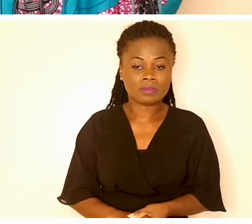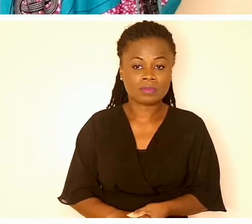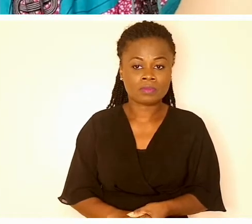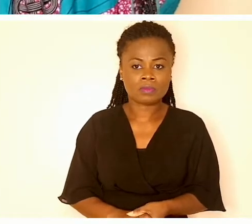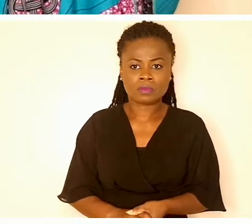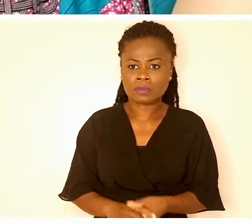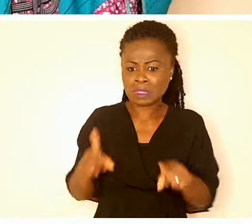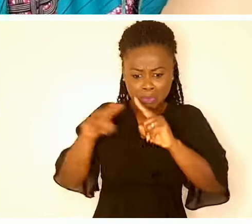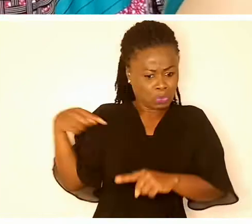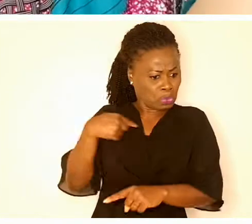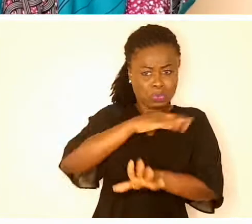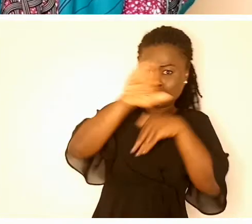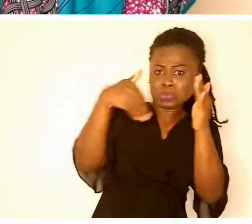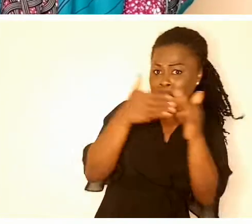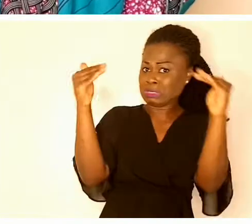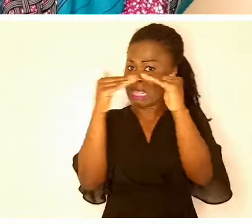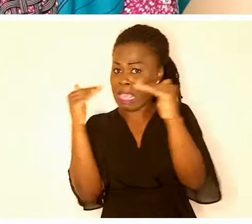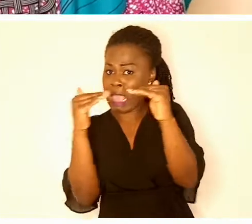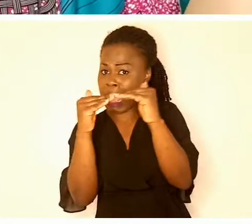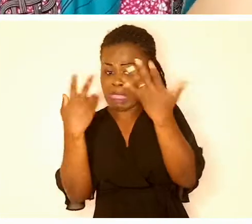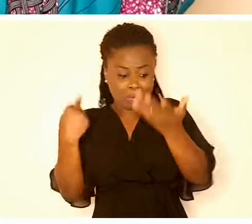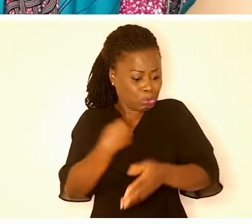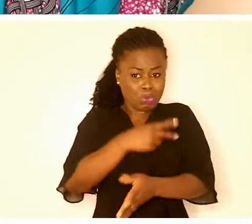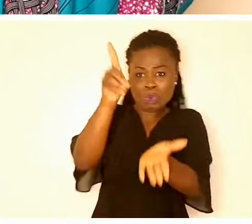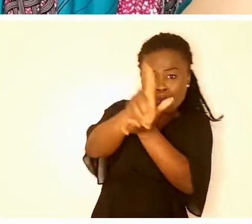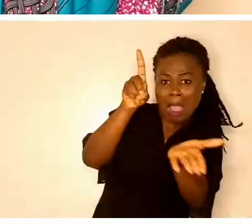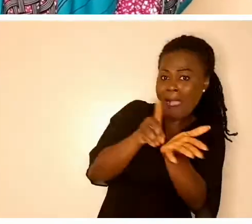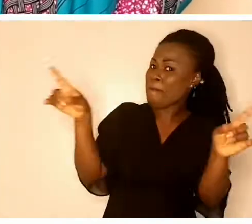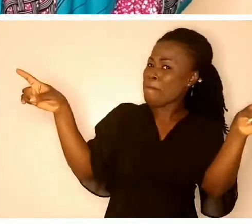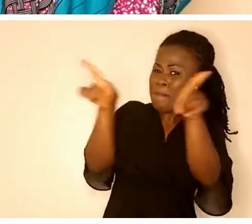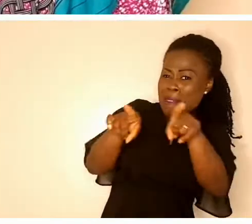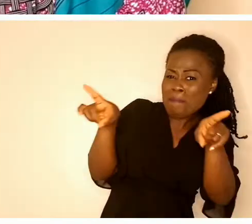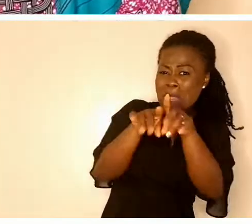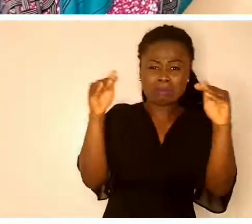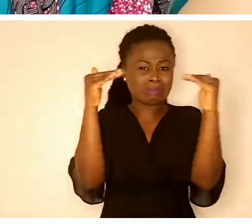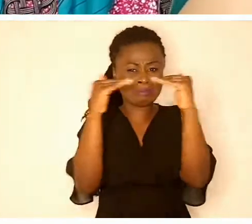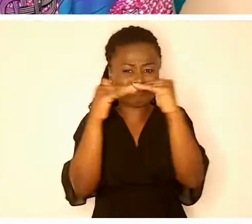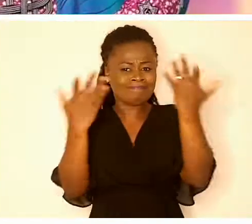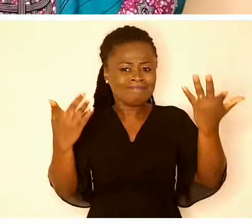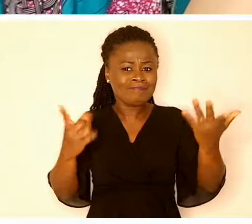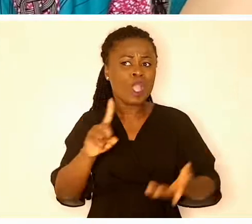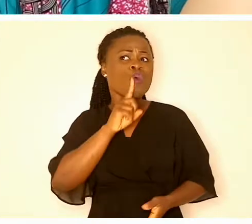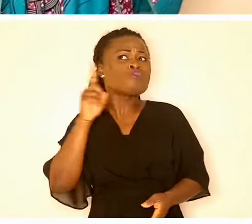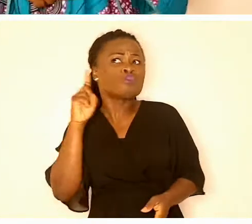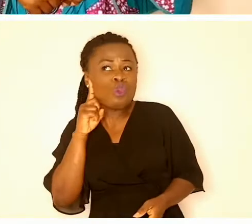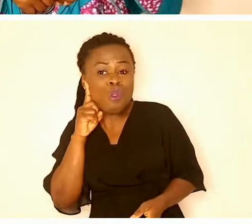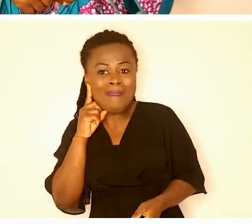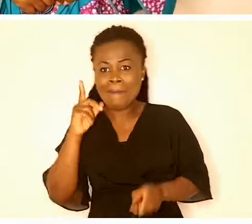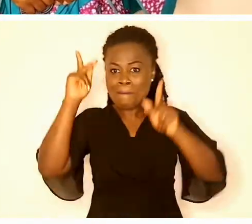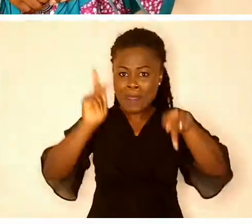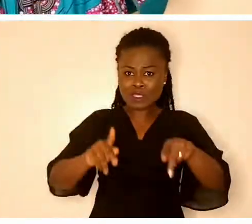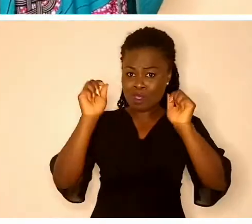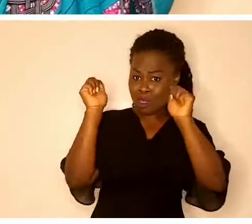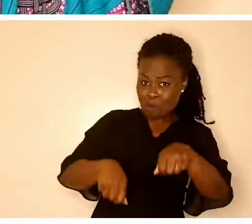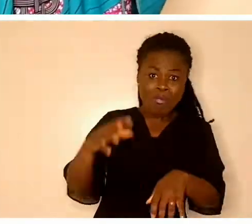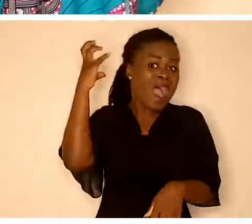Pourtant, nous sommes tous égaux en droit. Nous avons les mêmes droits. Et la surdité, ça n'arrive pas qu'aux autres.